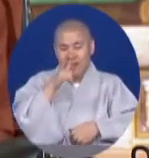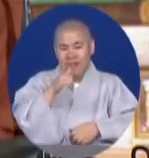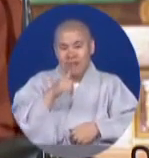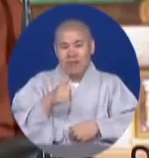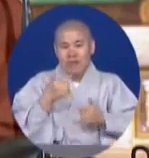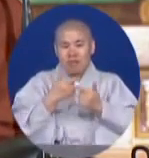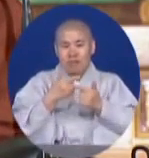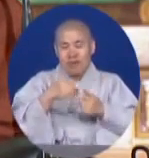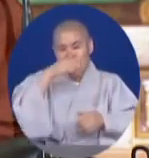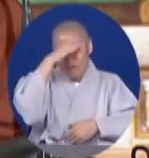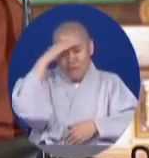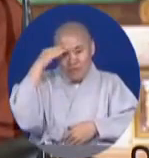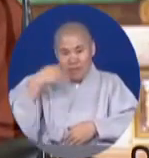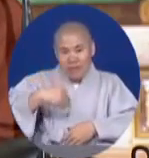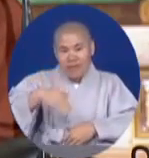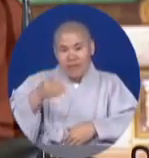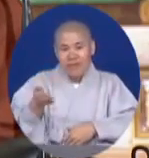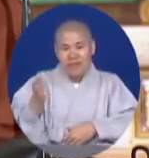떡 갔어요.